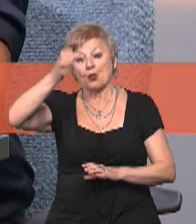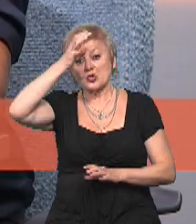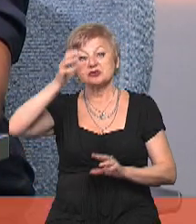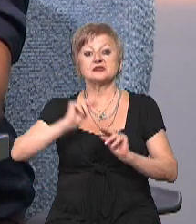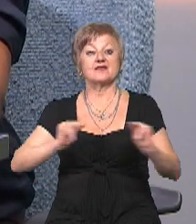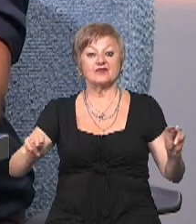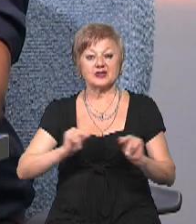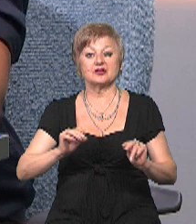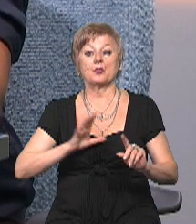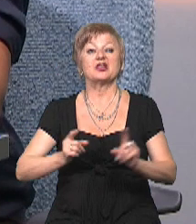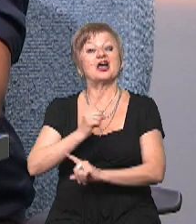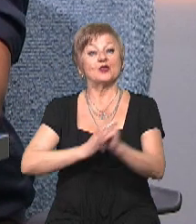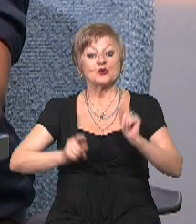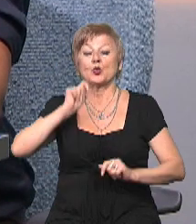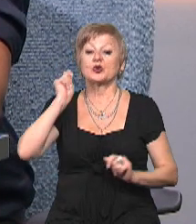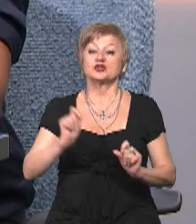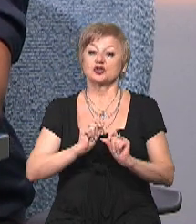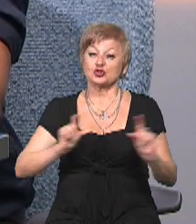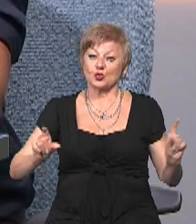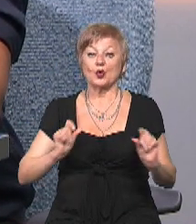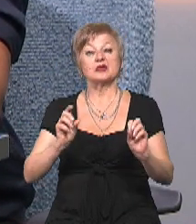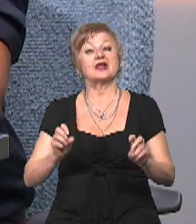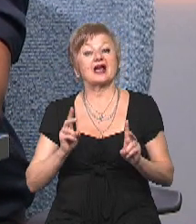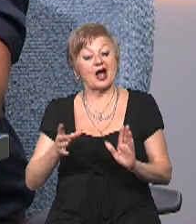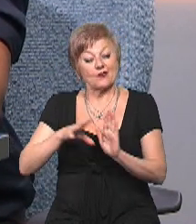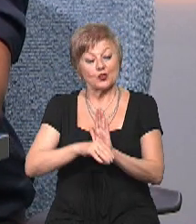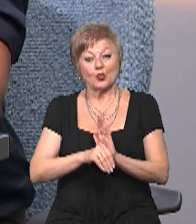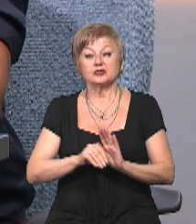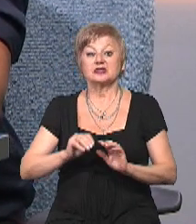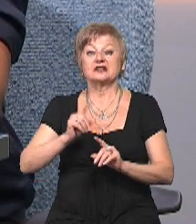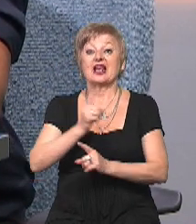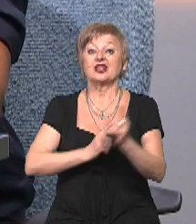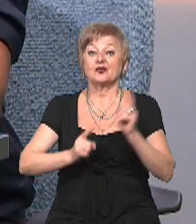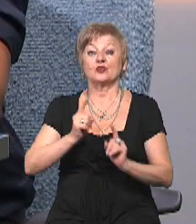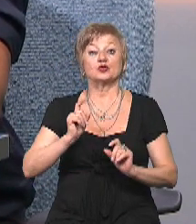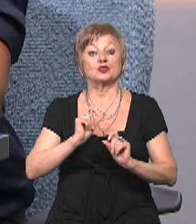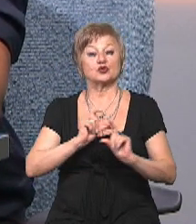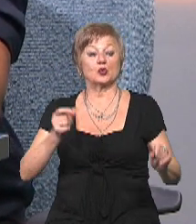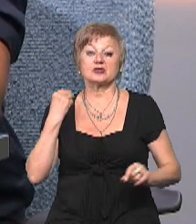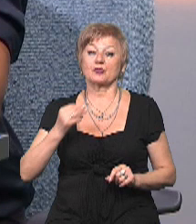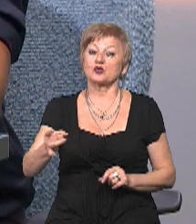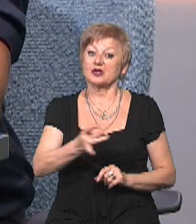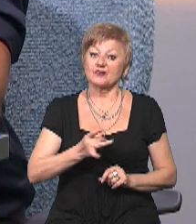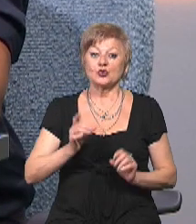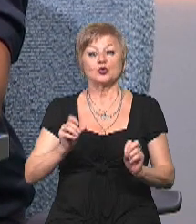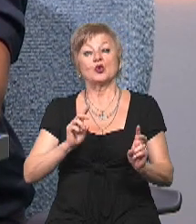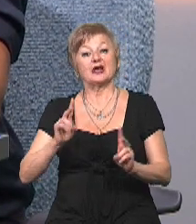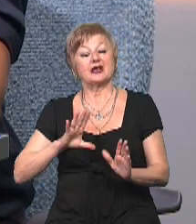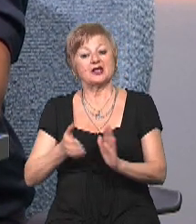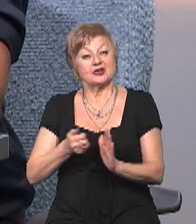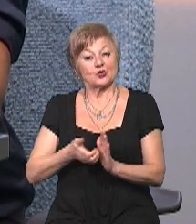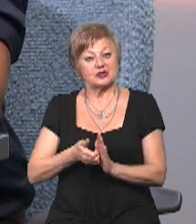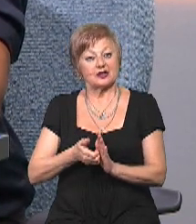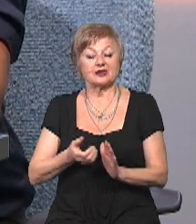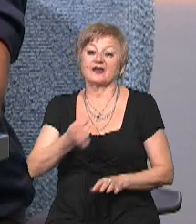діяти реформа нової української школи. Як впроваджується реформа НУШу у школах Запорізького регіону та які є недоліки та